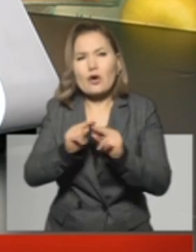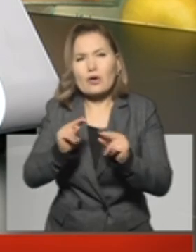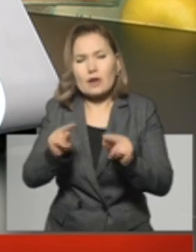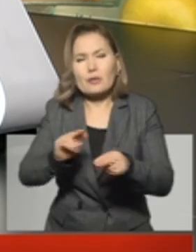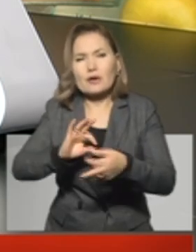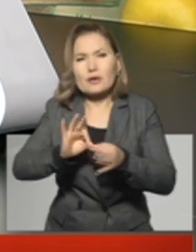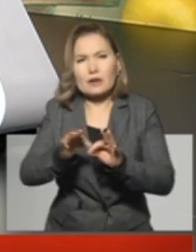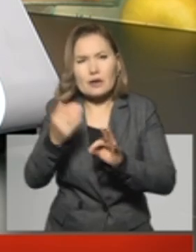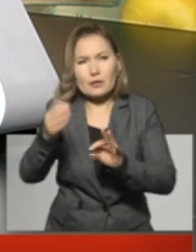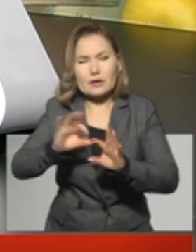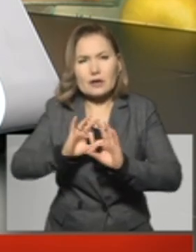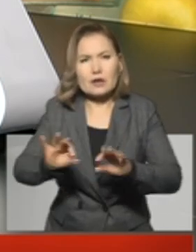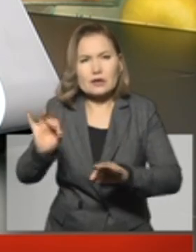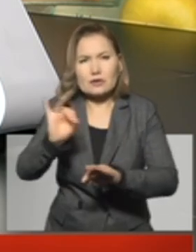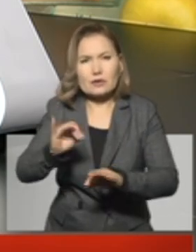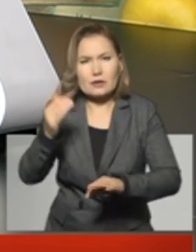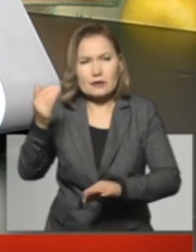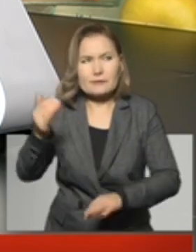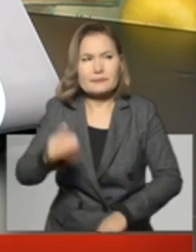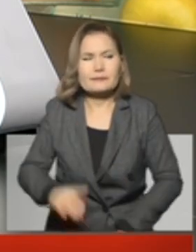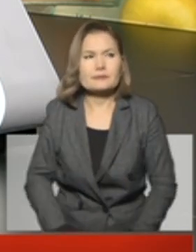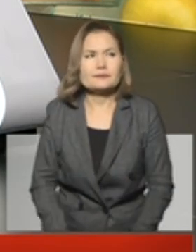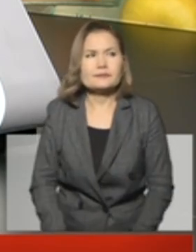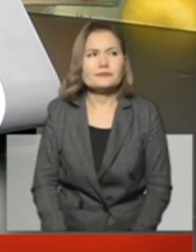ұстазбен тілшіміз тілдесіп келген болатын.